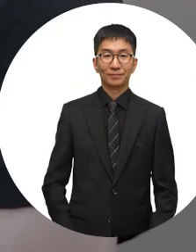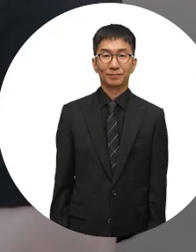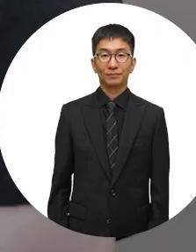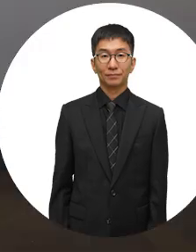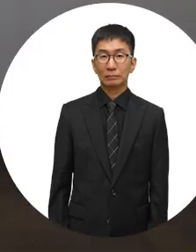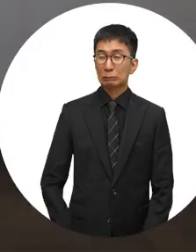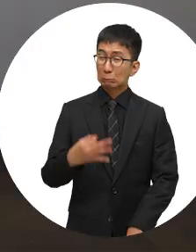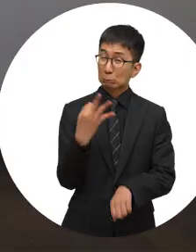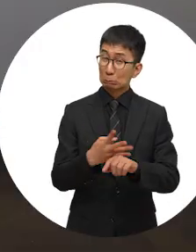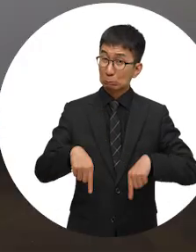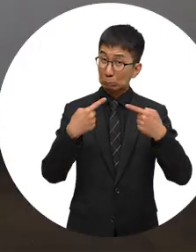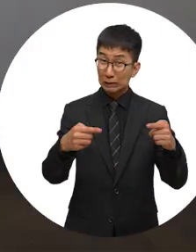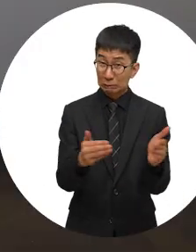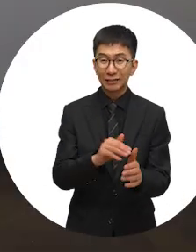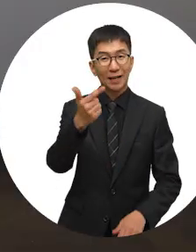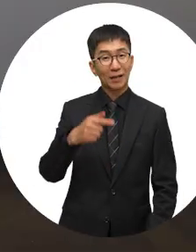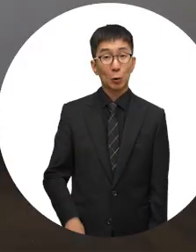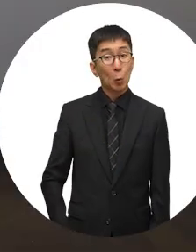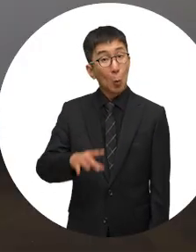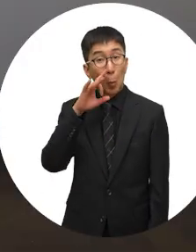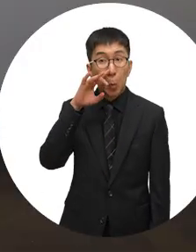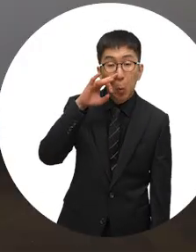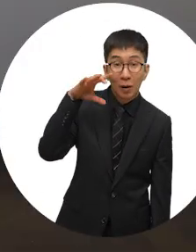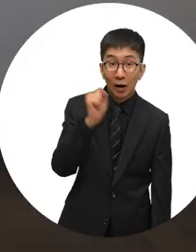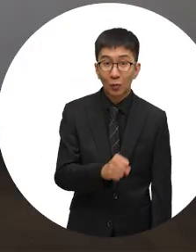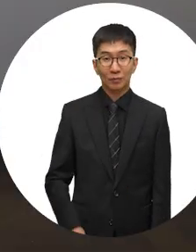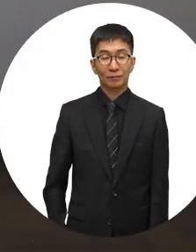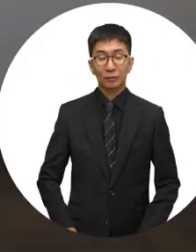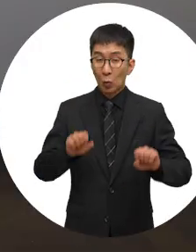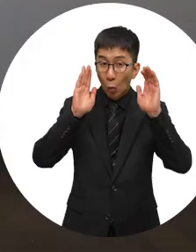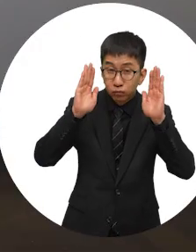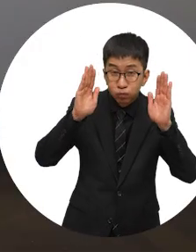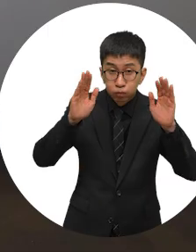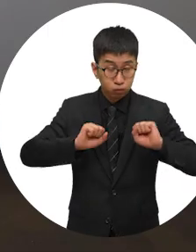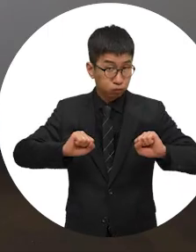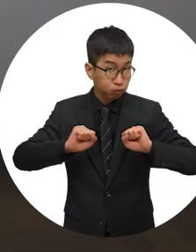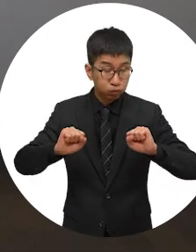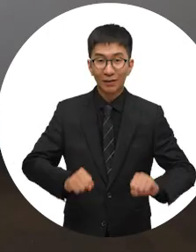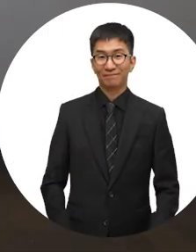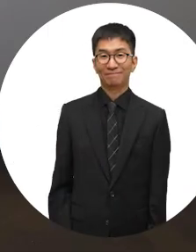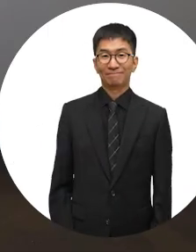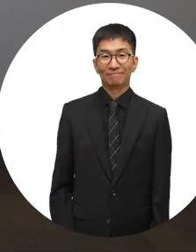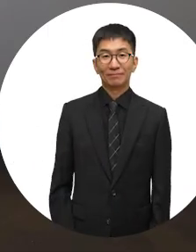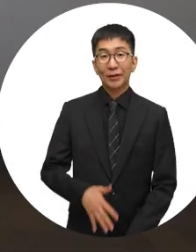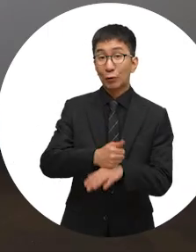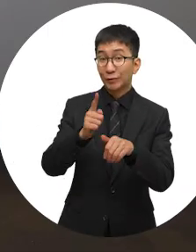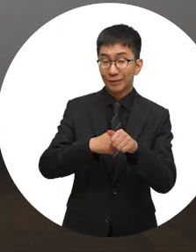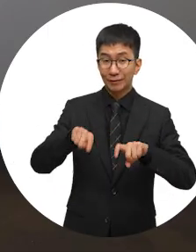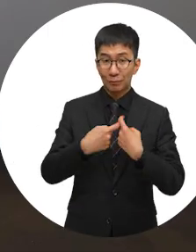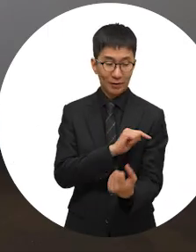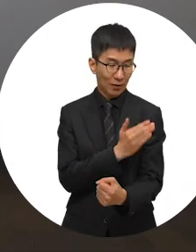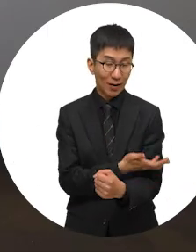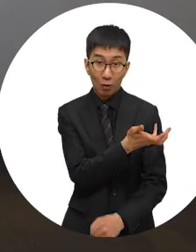점입니다. 단순 참여보다는 학생의 호기심을 바탕으로 학습활동에 참여하고 그 참여를 통해